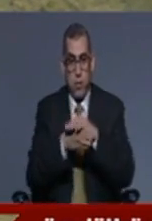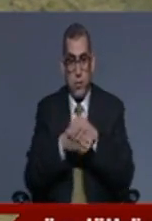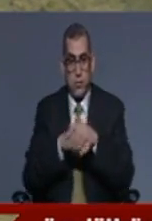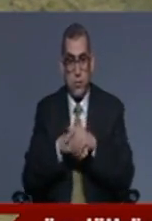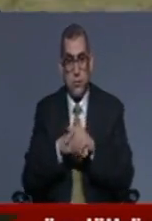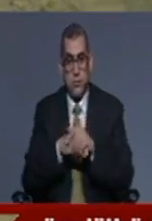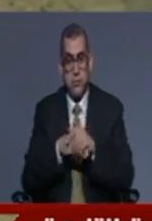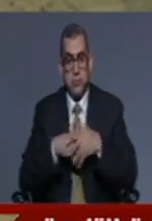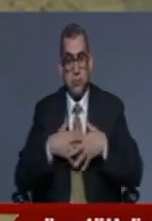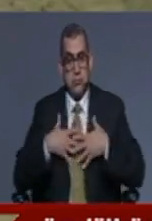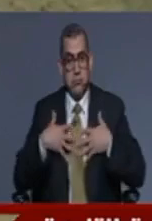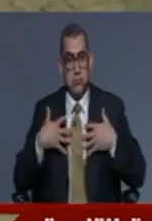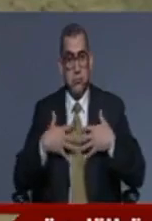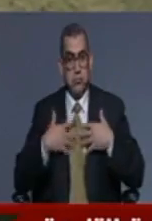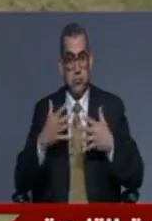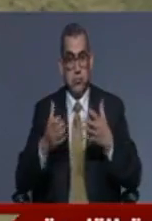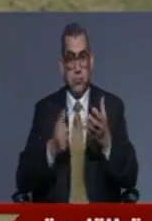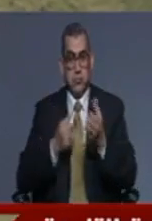الطموحات.